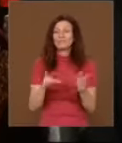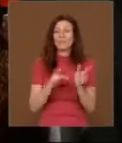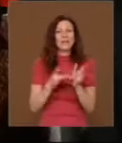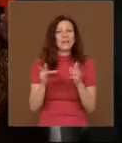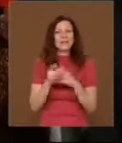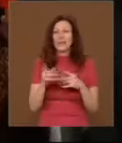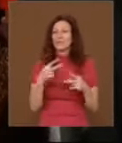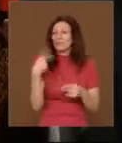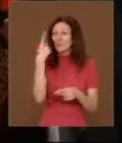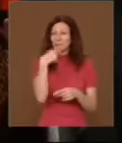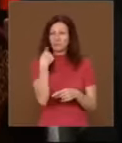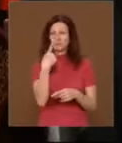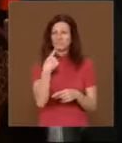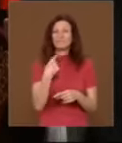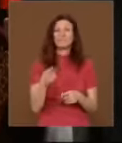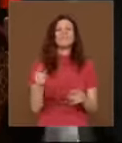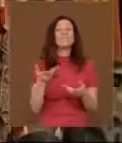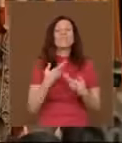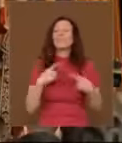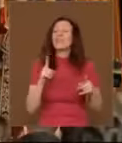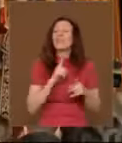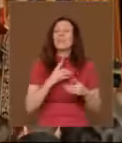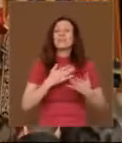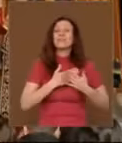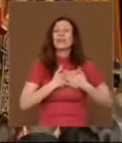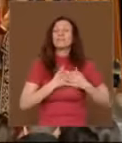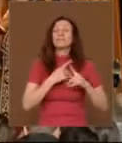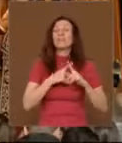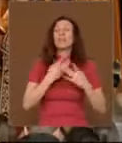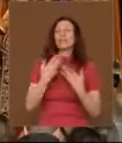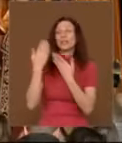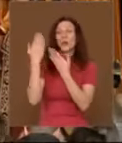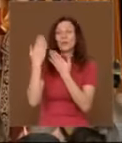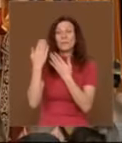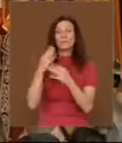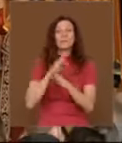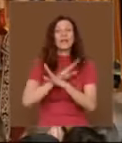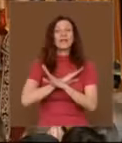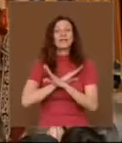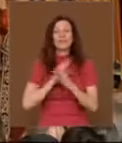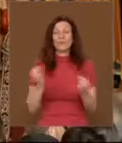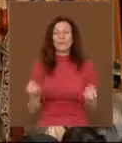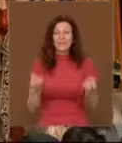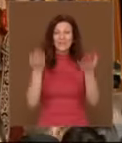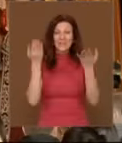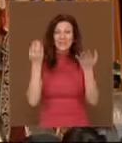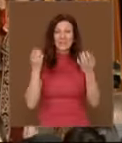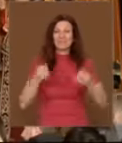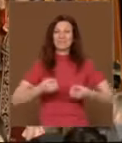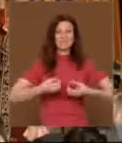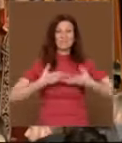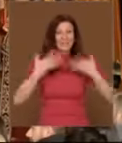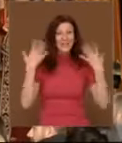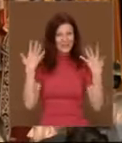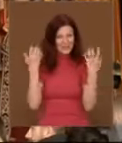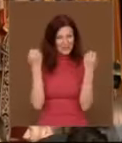само привидно и ние не сме Христови. Христовото възкресение, в чиято радост живеем днес,